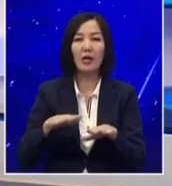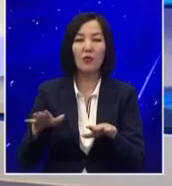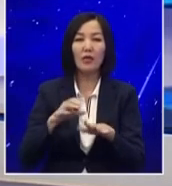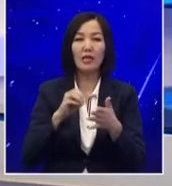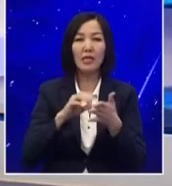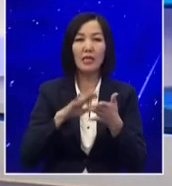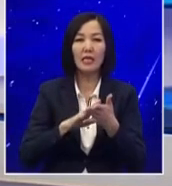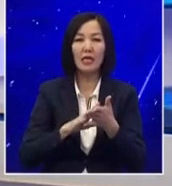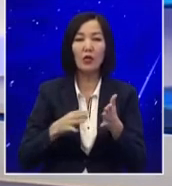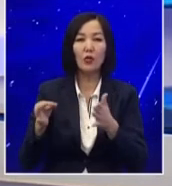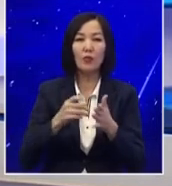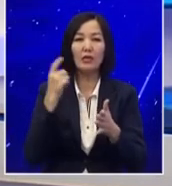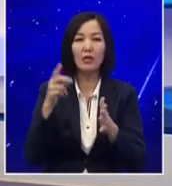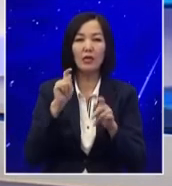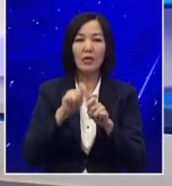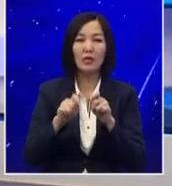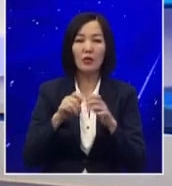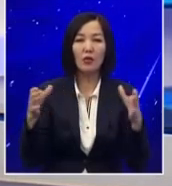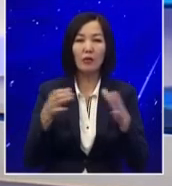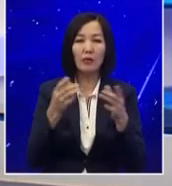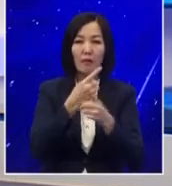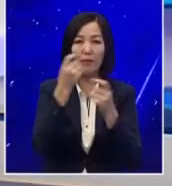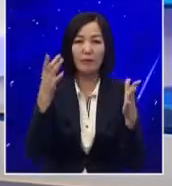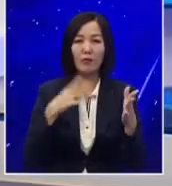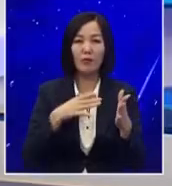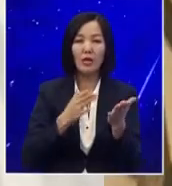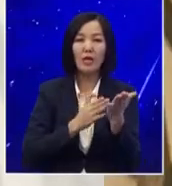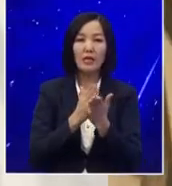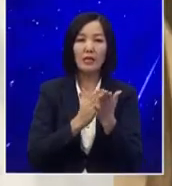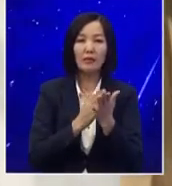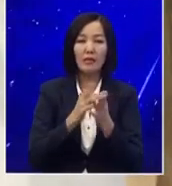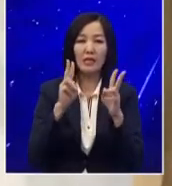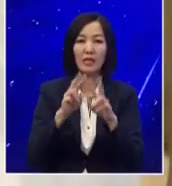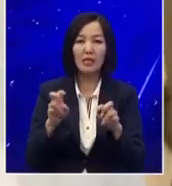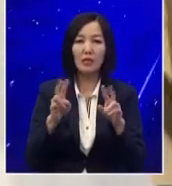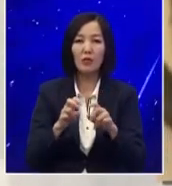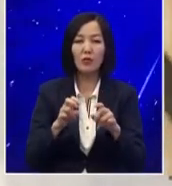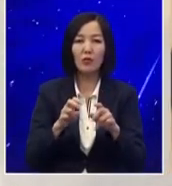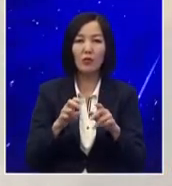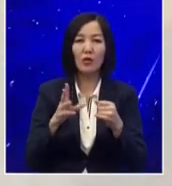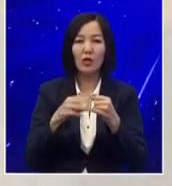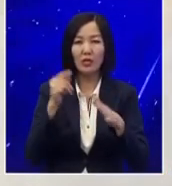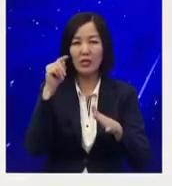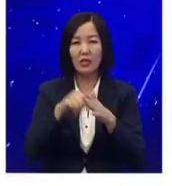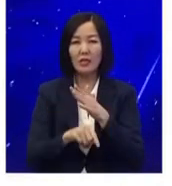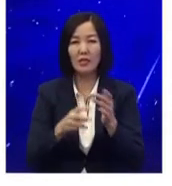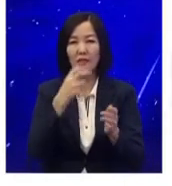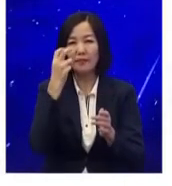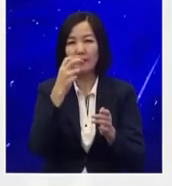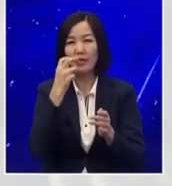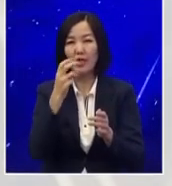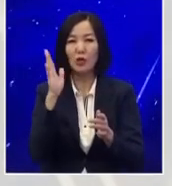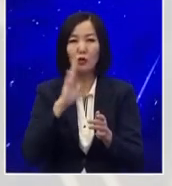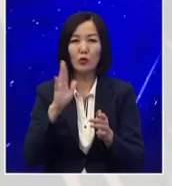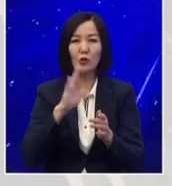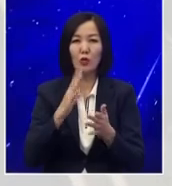облыстық экономикалық тергеу департаменті мамандары мәлімдеп отыр. Сала қызметкерлері тексеру кезінде қоймадан спирт иісі бар түссіз сұйықтық